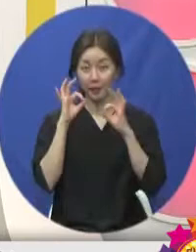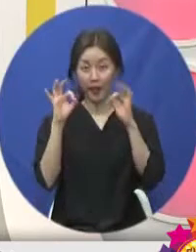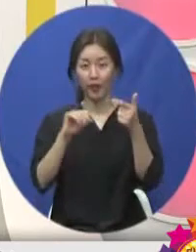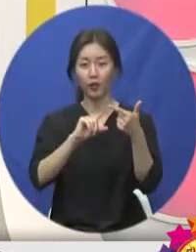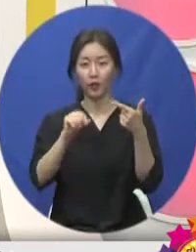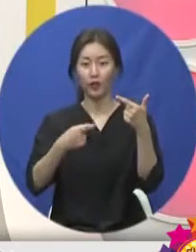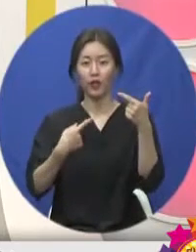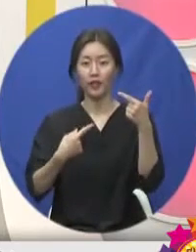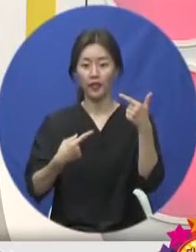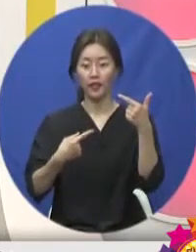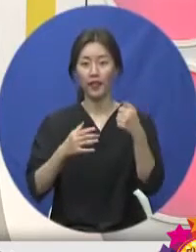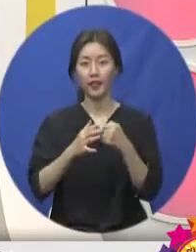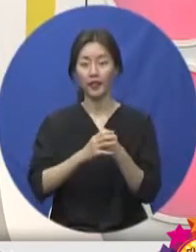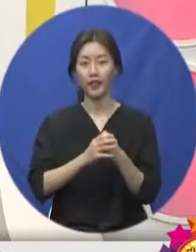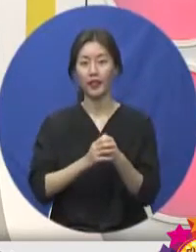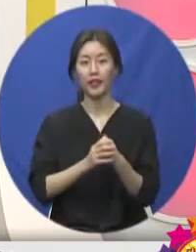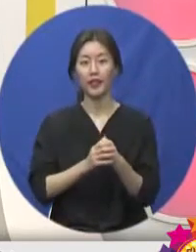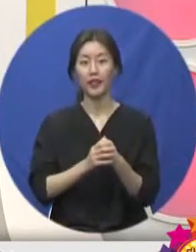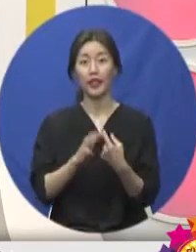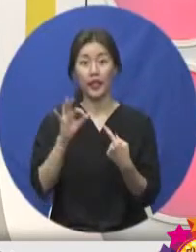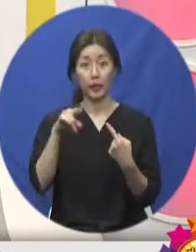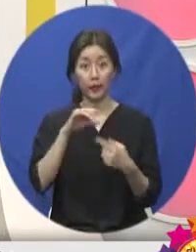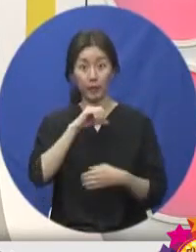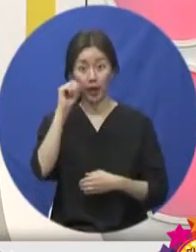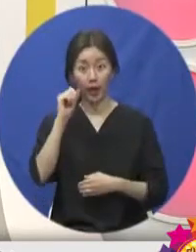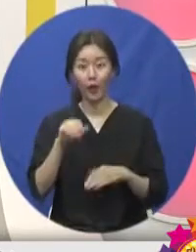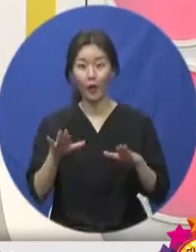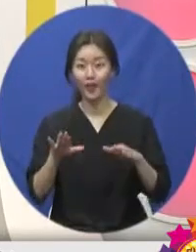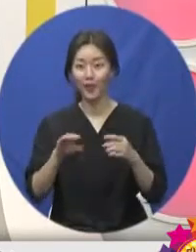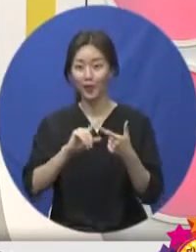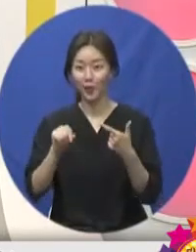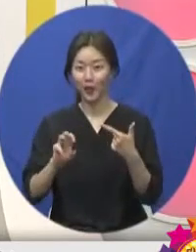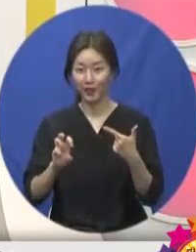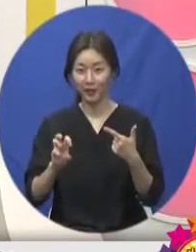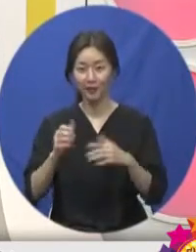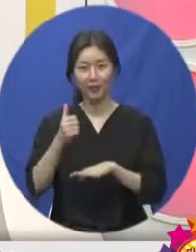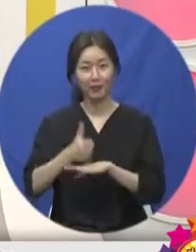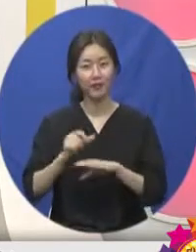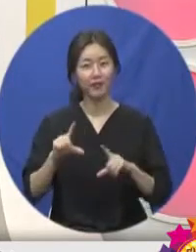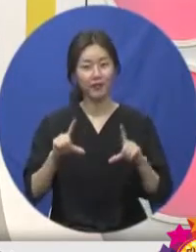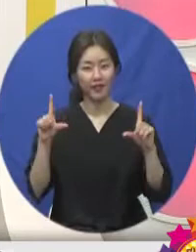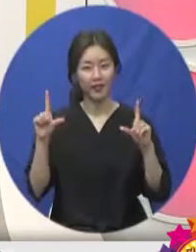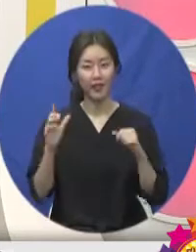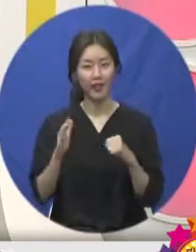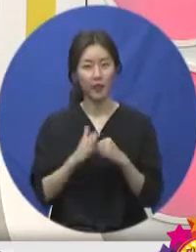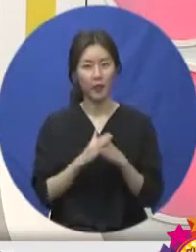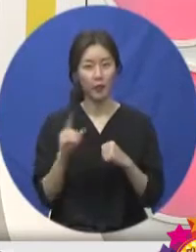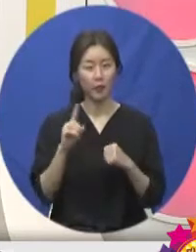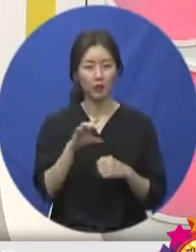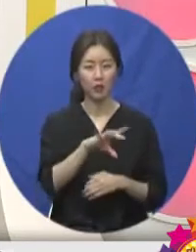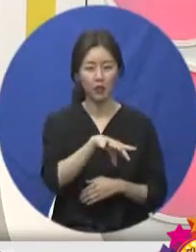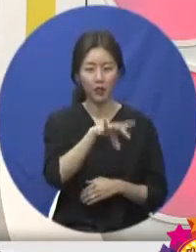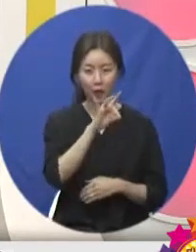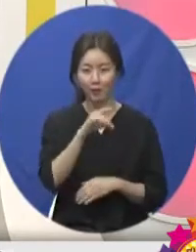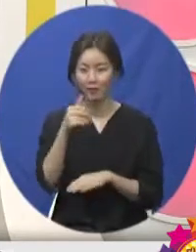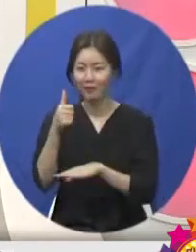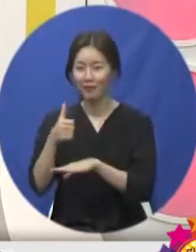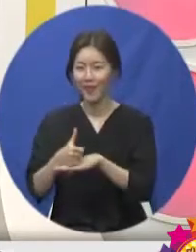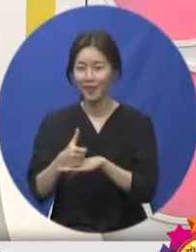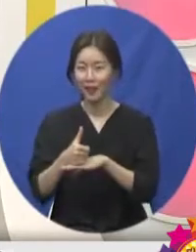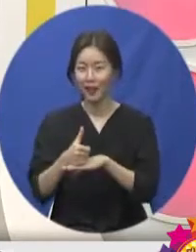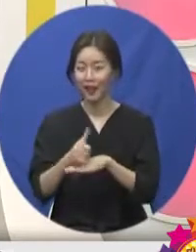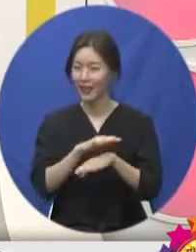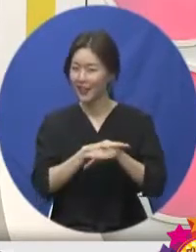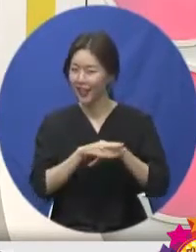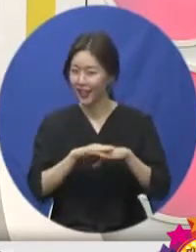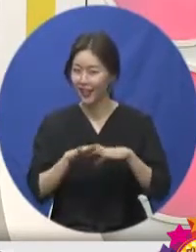1일 날 네. 장원을 하셨더라고요. 네. 근데 오늘 6월 30일 마지막 날이잖아요. 그렇죠. 아무래도 처음과 끝을 어떻게 네.